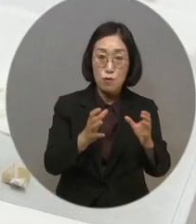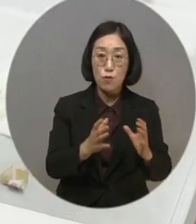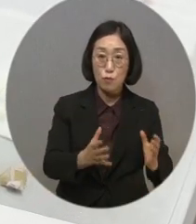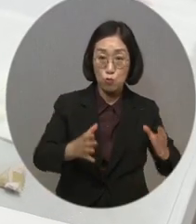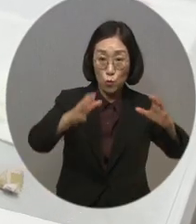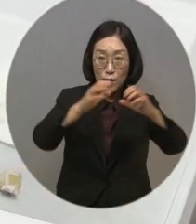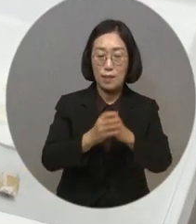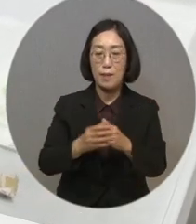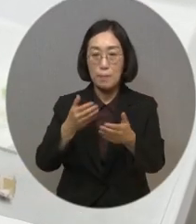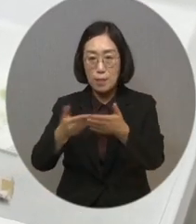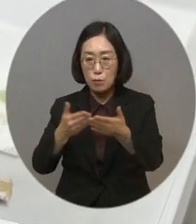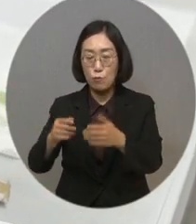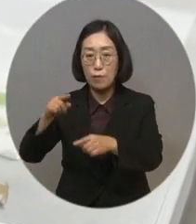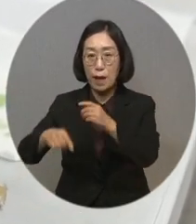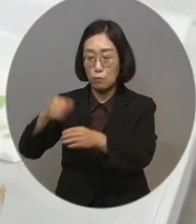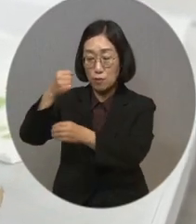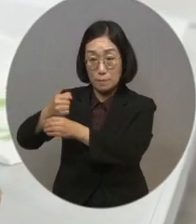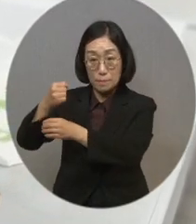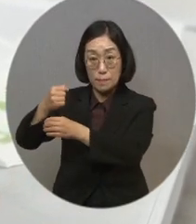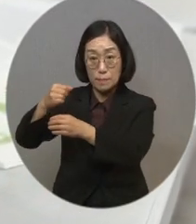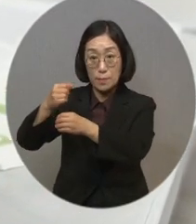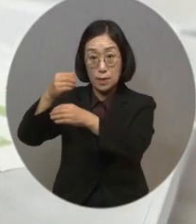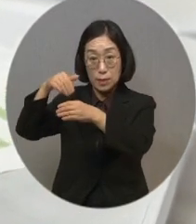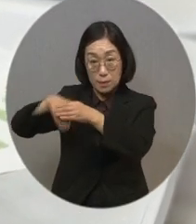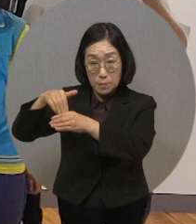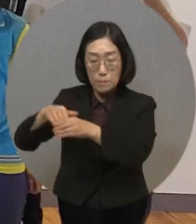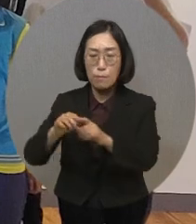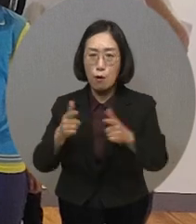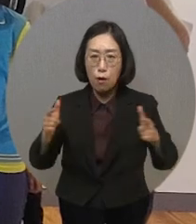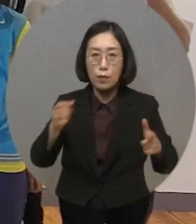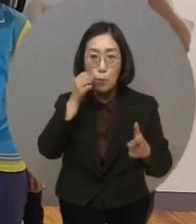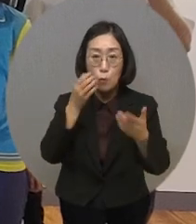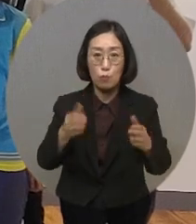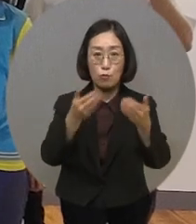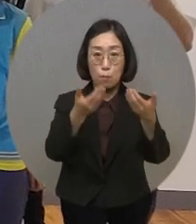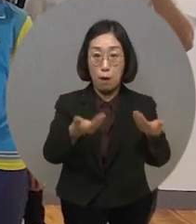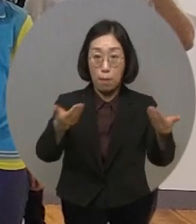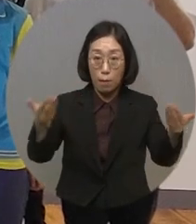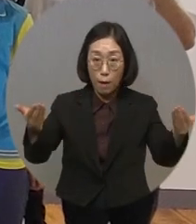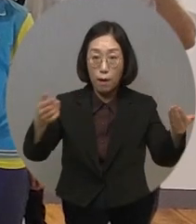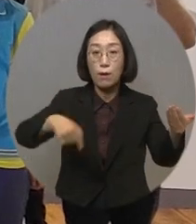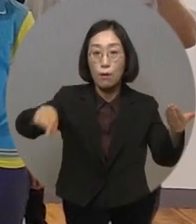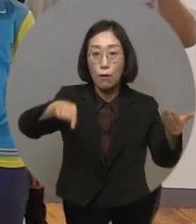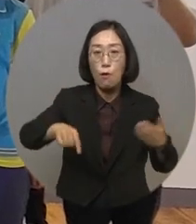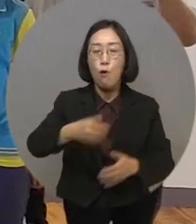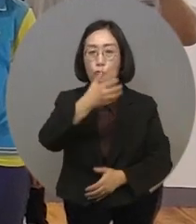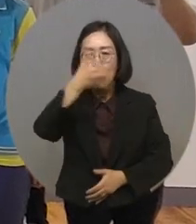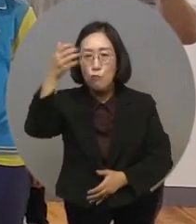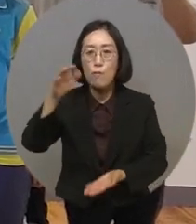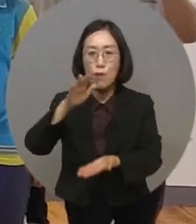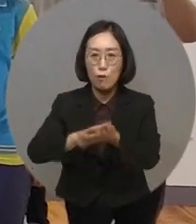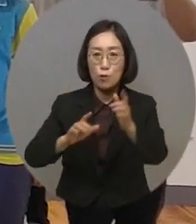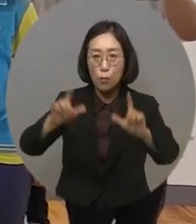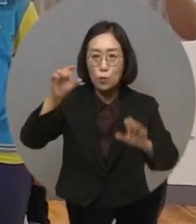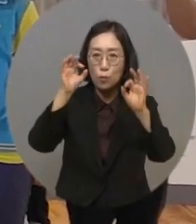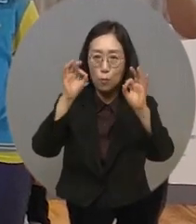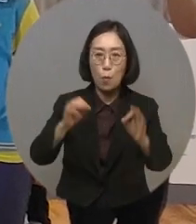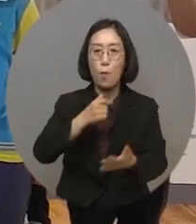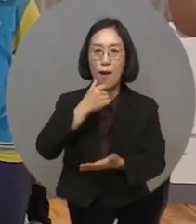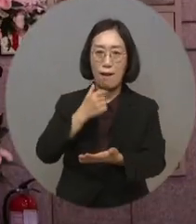미술 원예 등의 작품 여점을 선보인 전시회는 장애인의 꿈과 열정을 보여주며 감동을